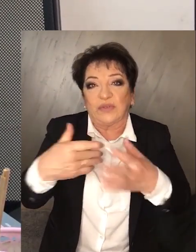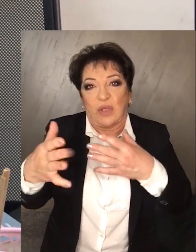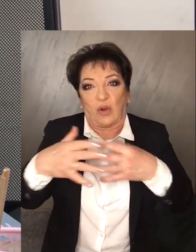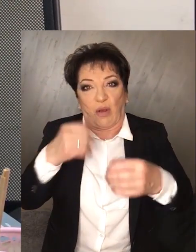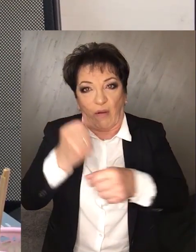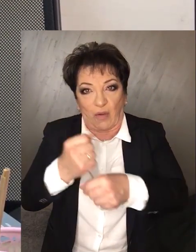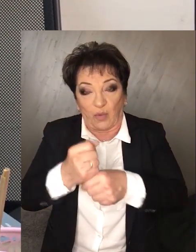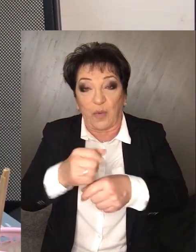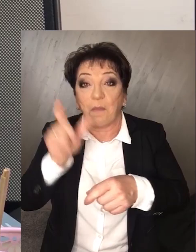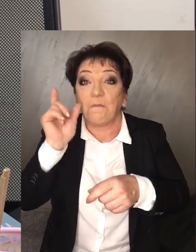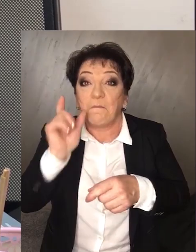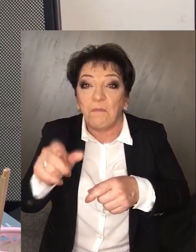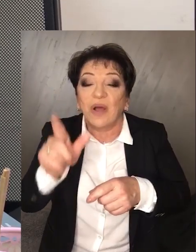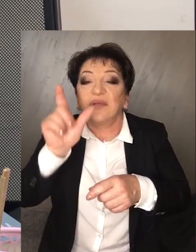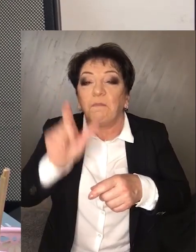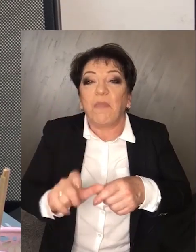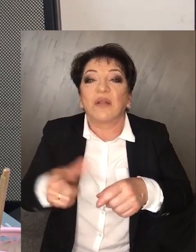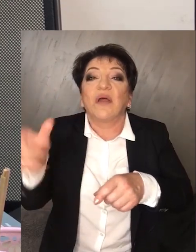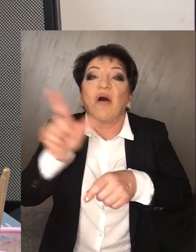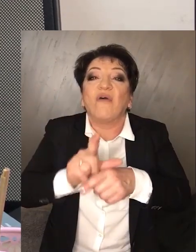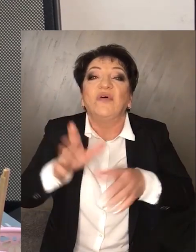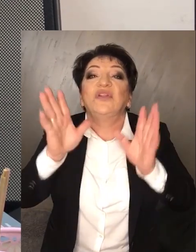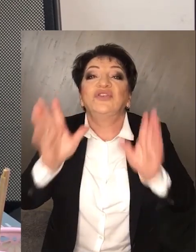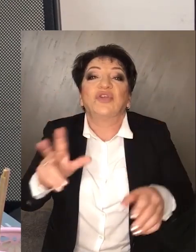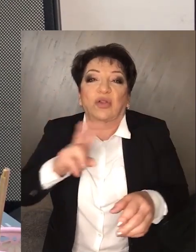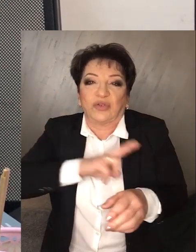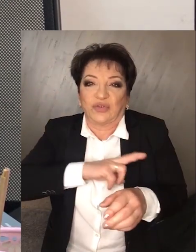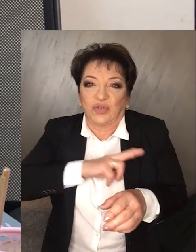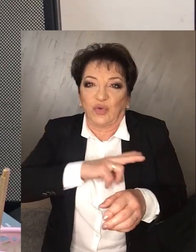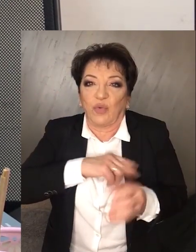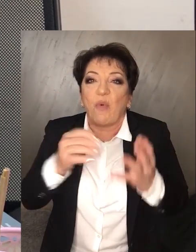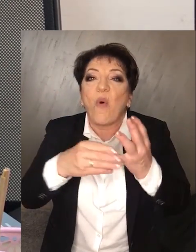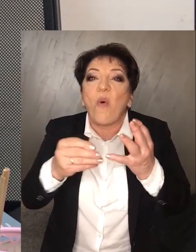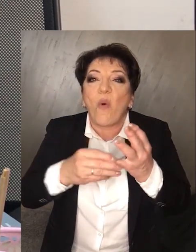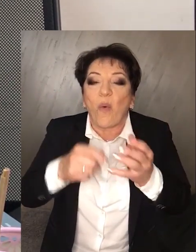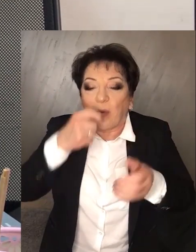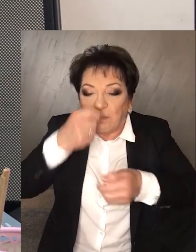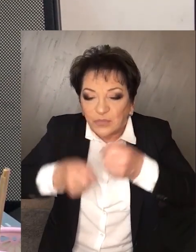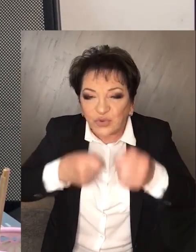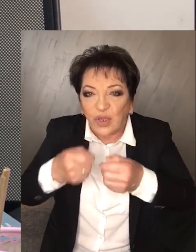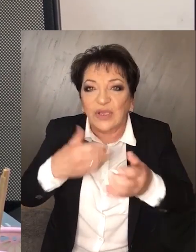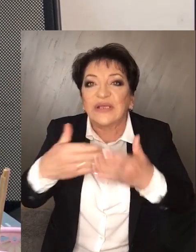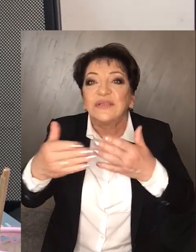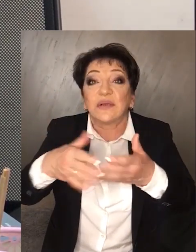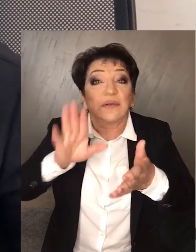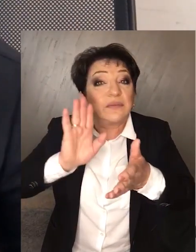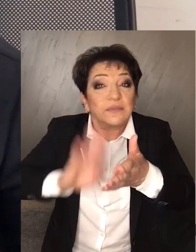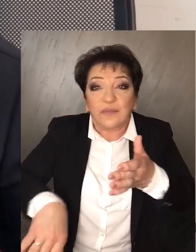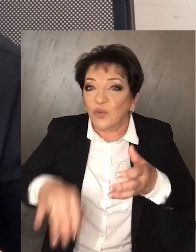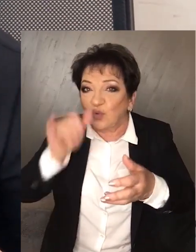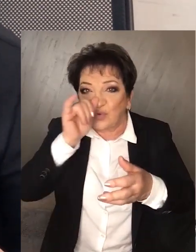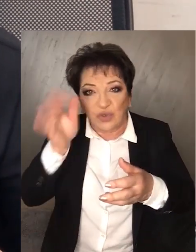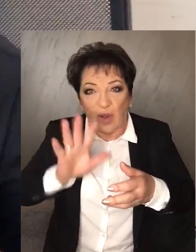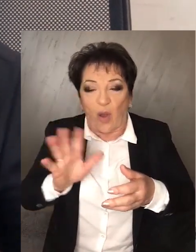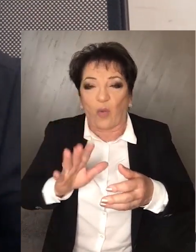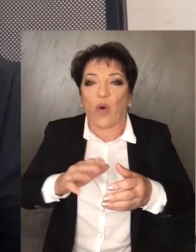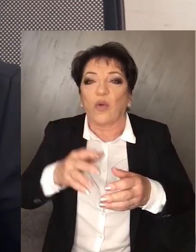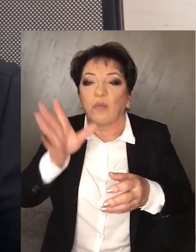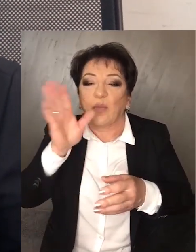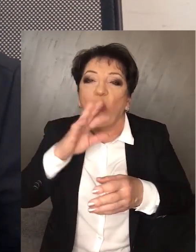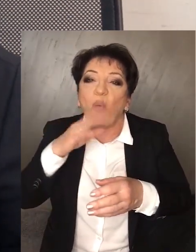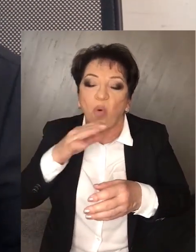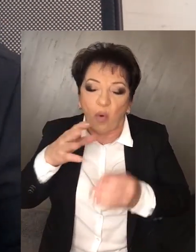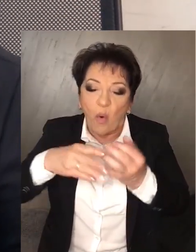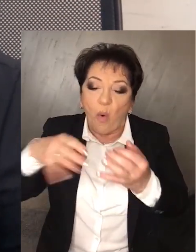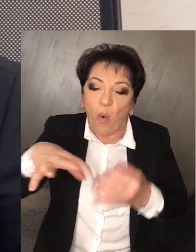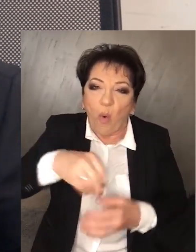արարում է ձեռքերով, մարդը վատ բաներն է անում ձեռքերով, բայց ավելի շատ մարդը հակված է լավ բան անելու, հողը